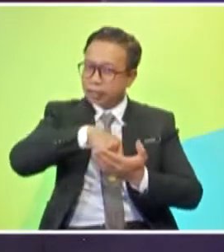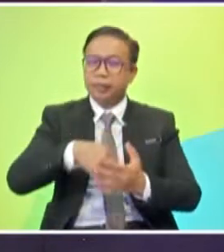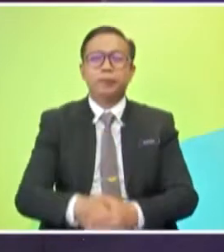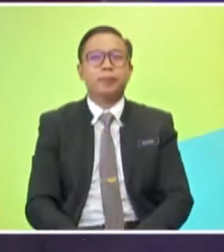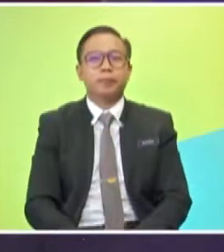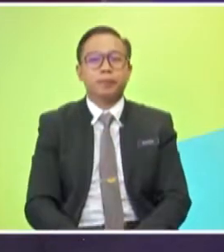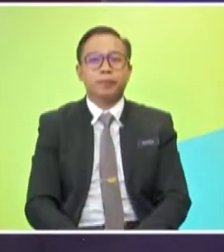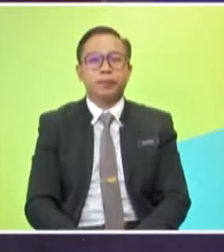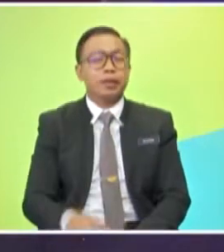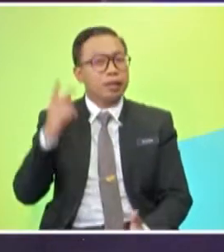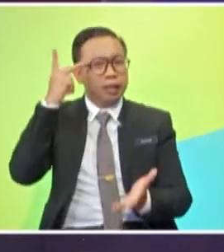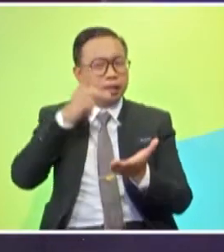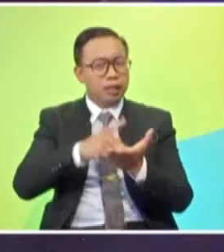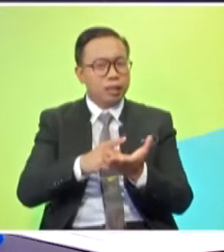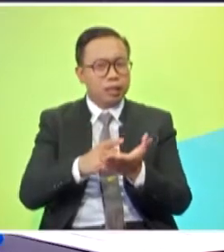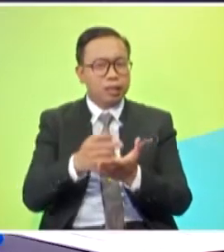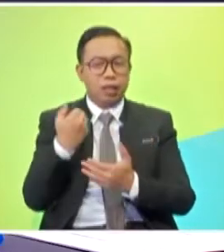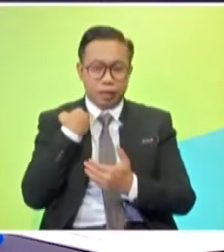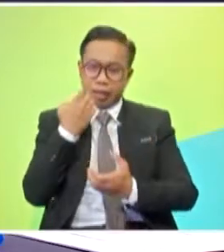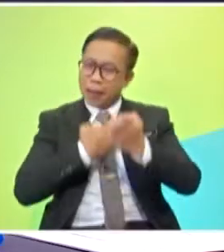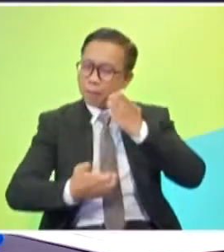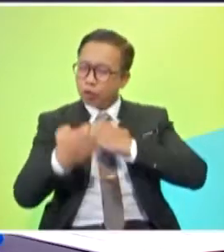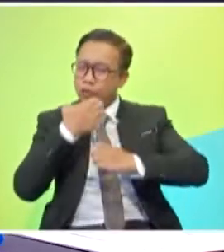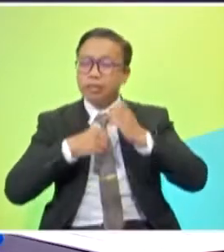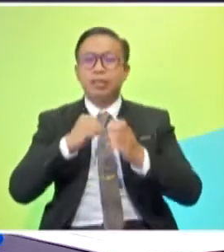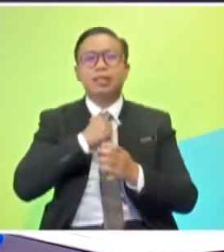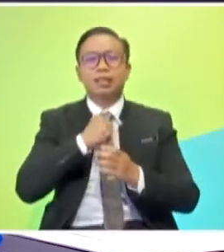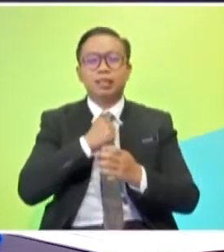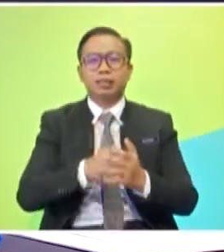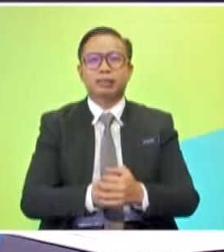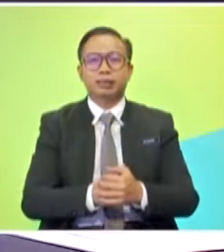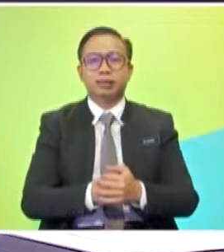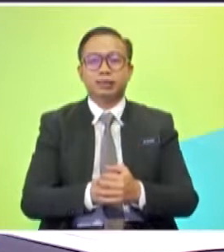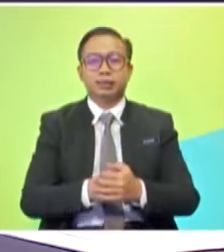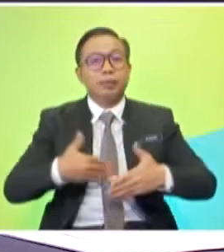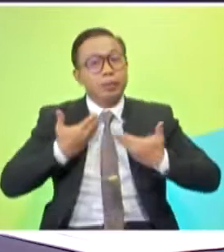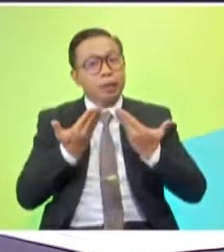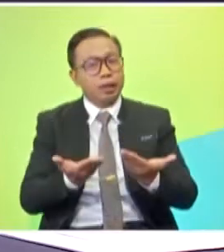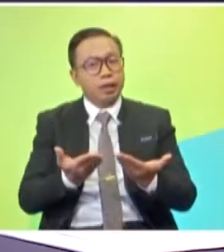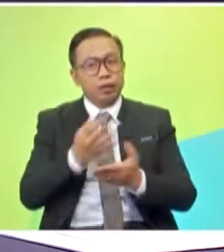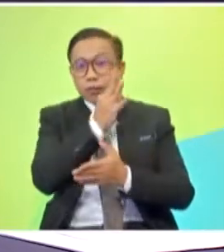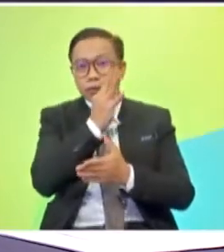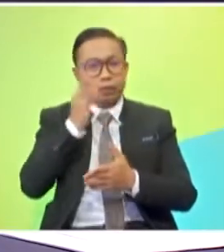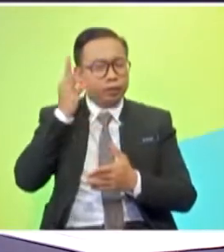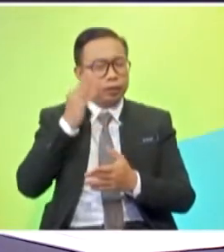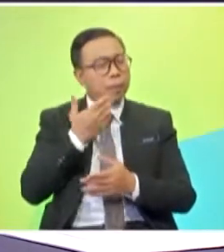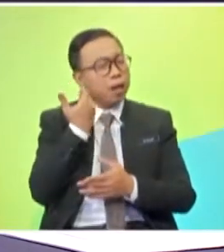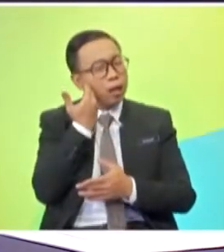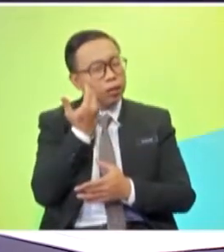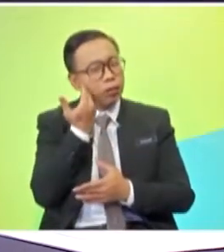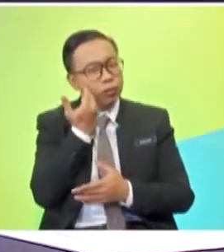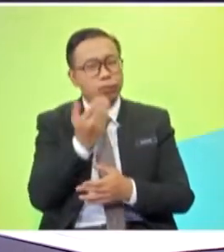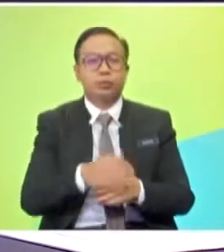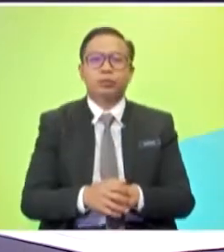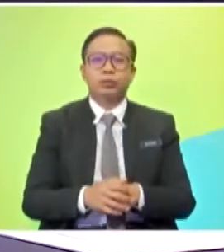kita kenali beberapa emosi diri cite macet tadi fisik Vivi memang yuk